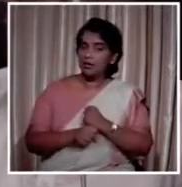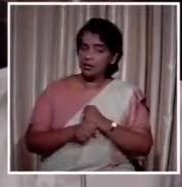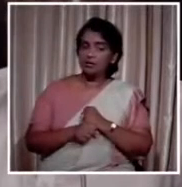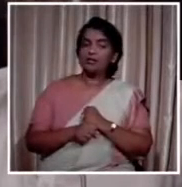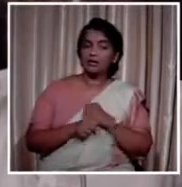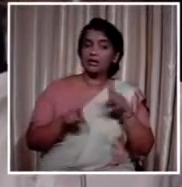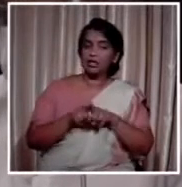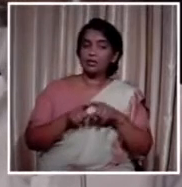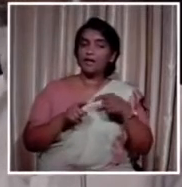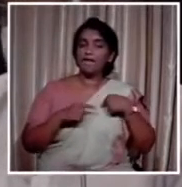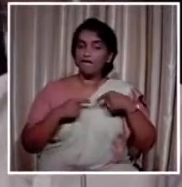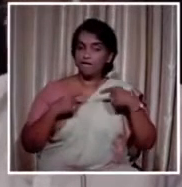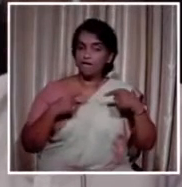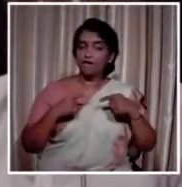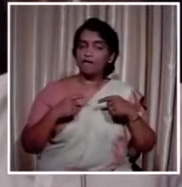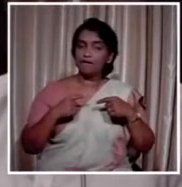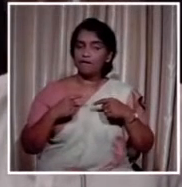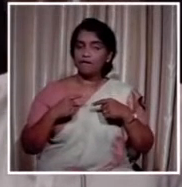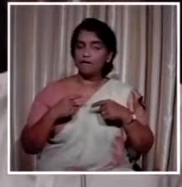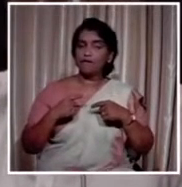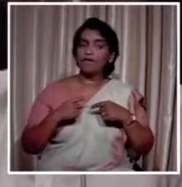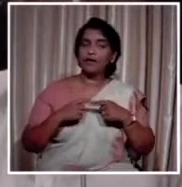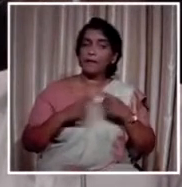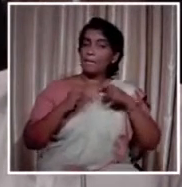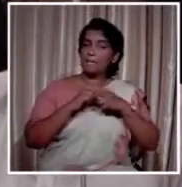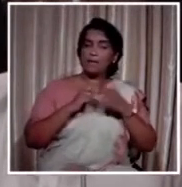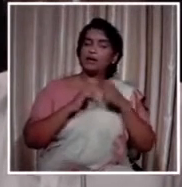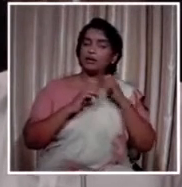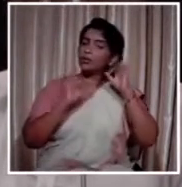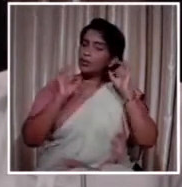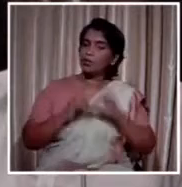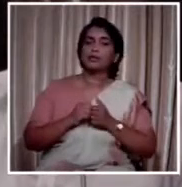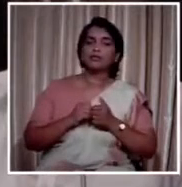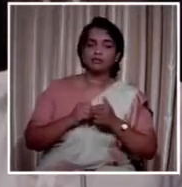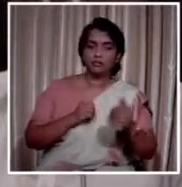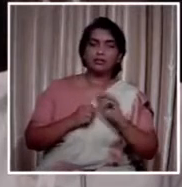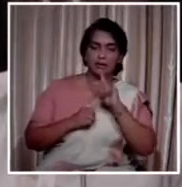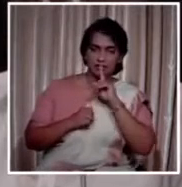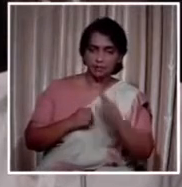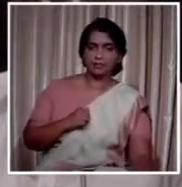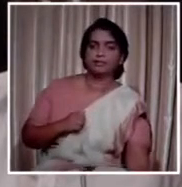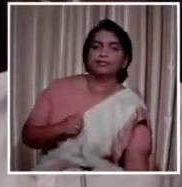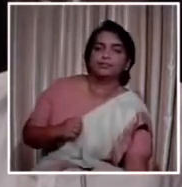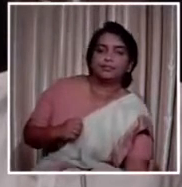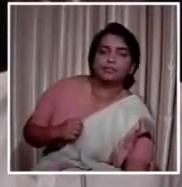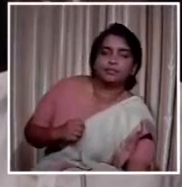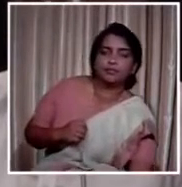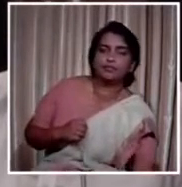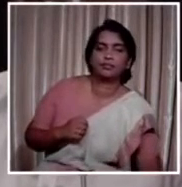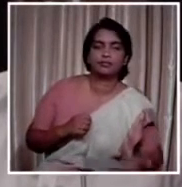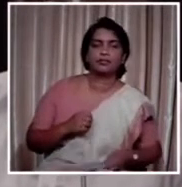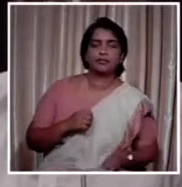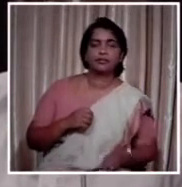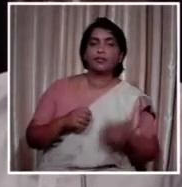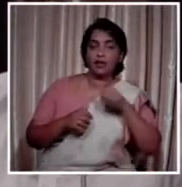சிலர் வேண்டுமென்றே புதுப்பிக்கத்தக்க எரிசக்தியின் அடுத்த படியை தவறவிட்டனர். இப்போது அந்த பழியை கடந்த காலத்தின் மீது